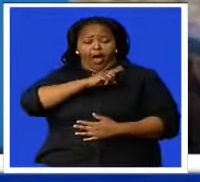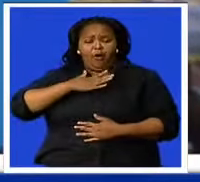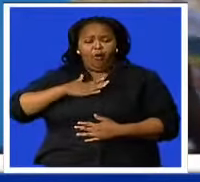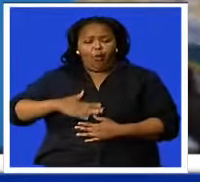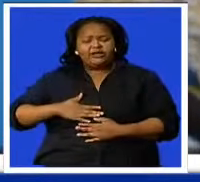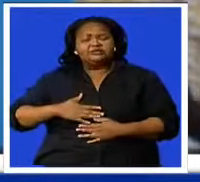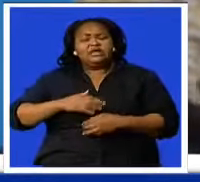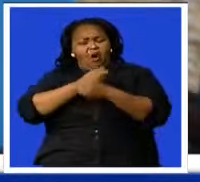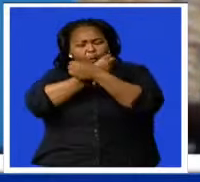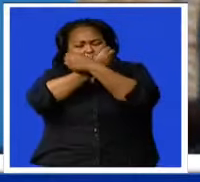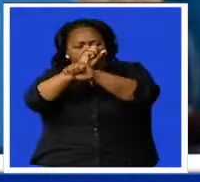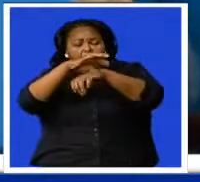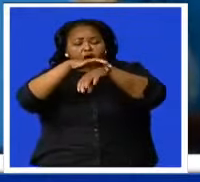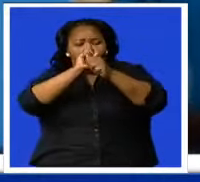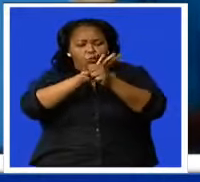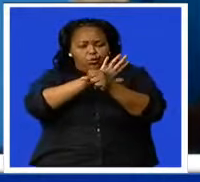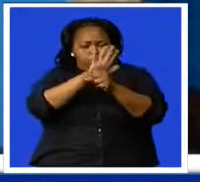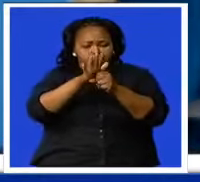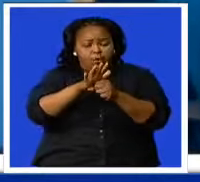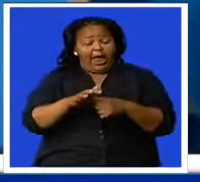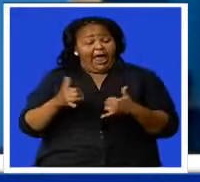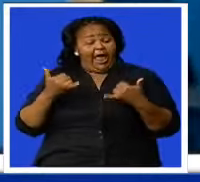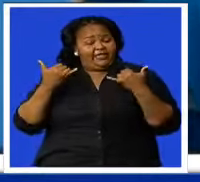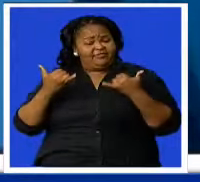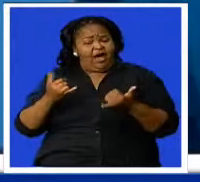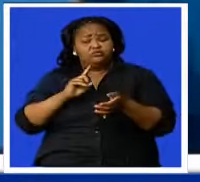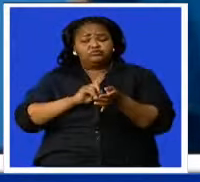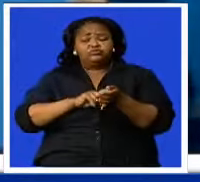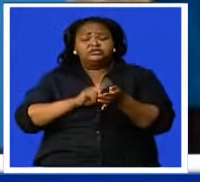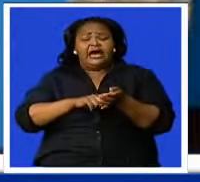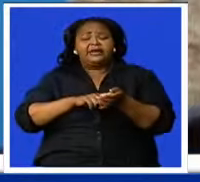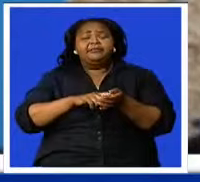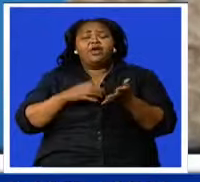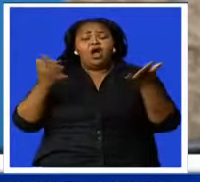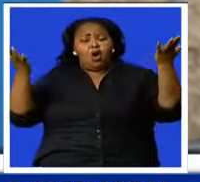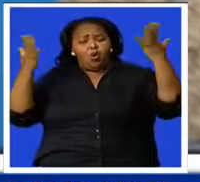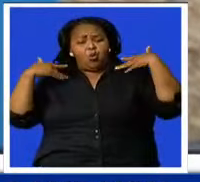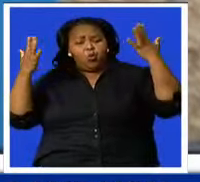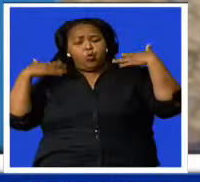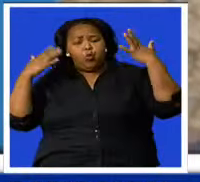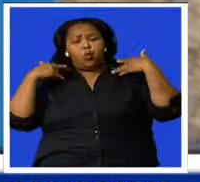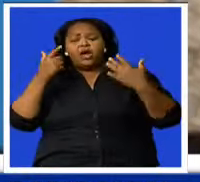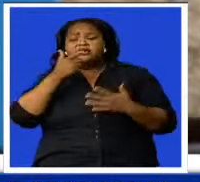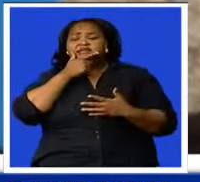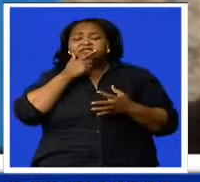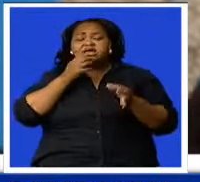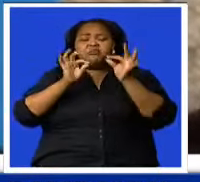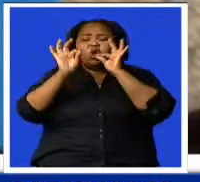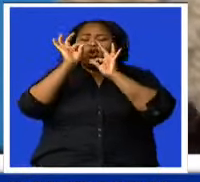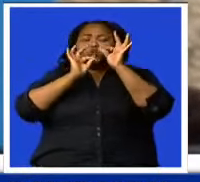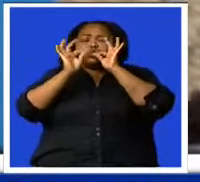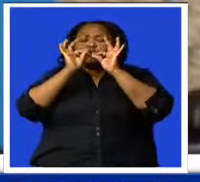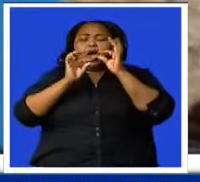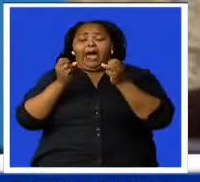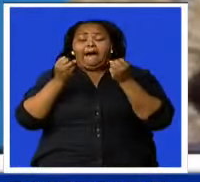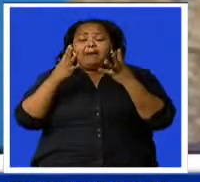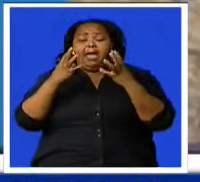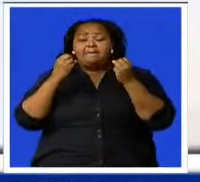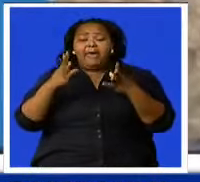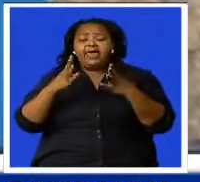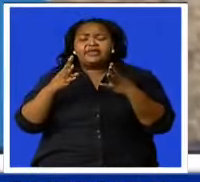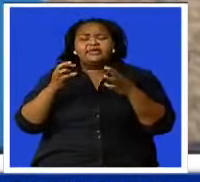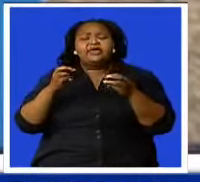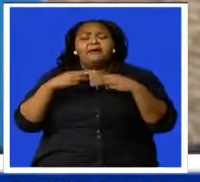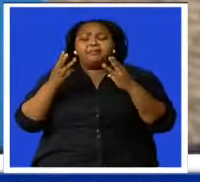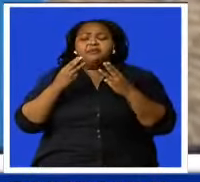COVID-19. Utakhumbula kusinyalo sesikhathi sabokhisimuzi sitaba nabantu abaningi labachamuka ngaphandle kwakulelive lababuya